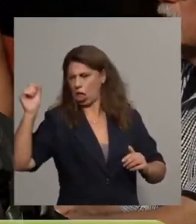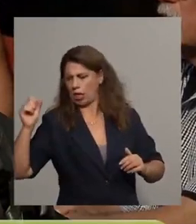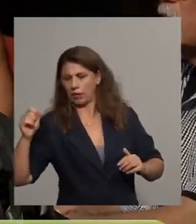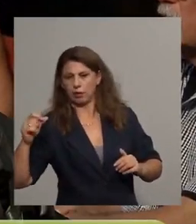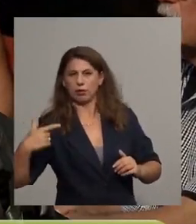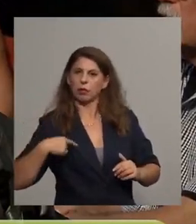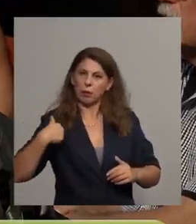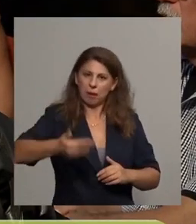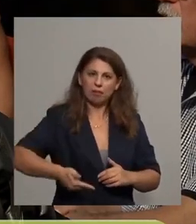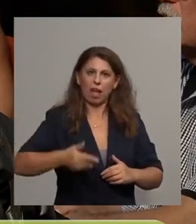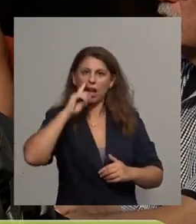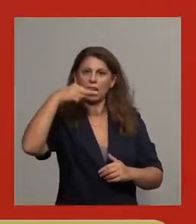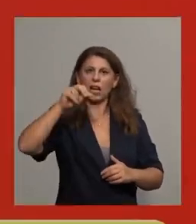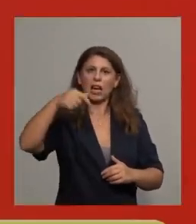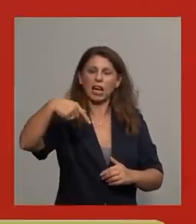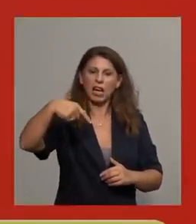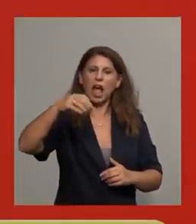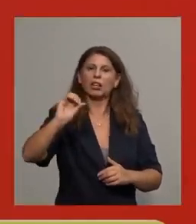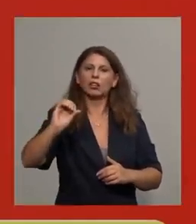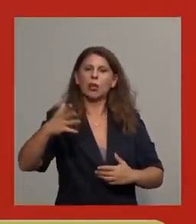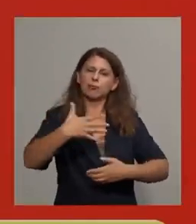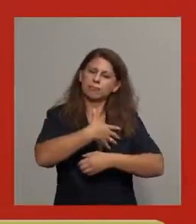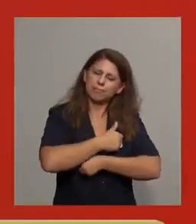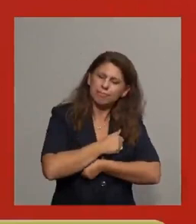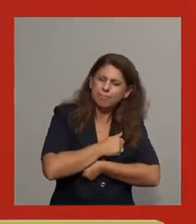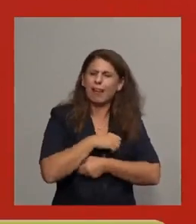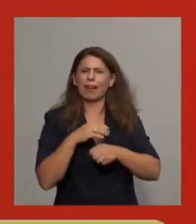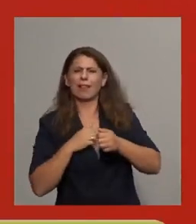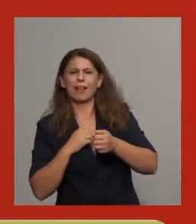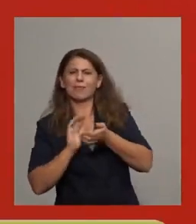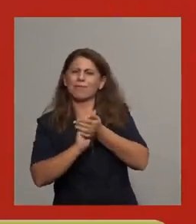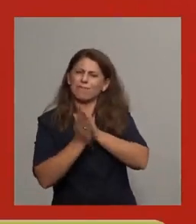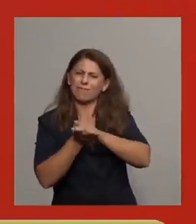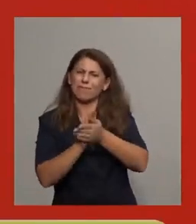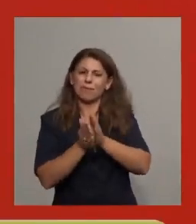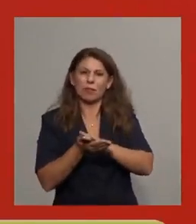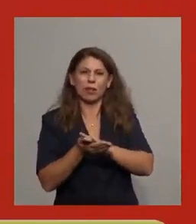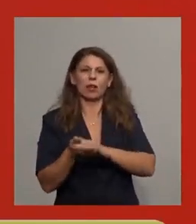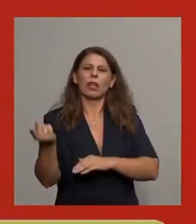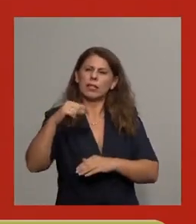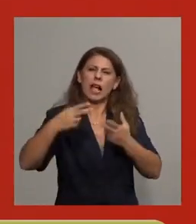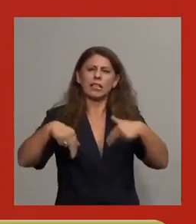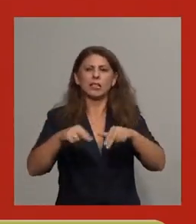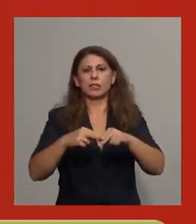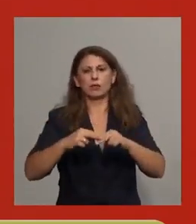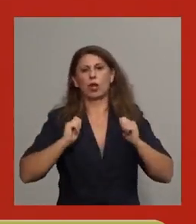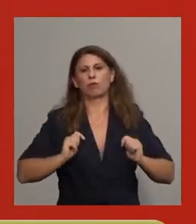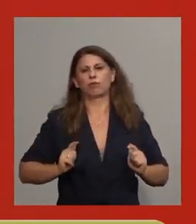στις συνόδους του ΝΑΤΟ και στα διάφορα συμβούλια της καπιταλιστικής αγοράς.